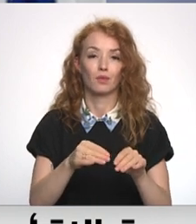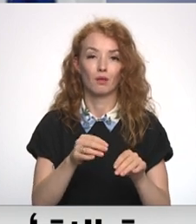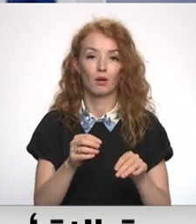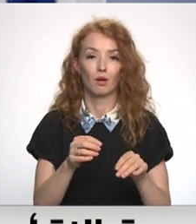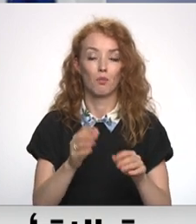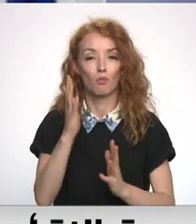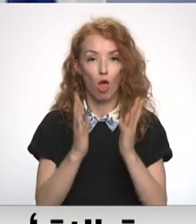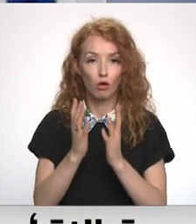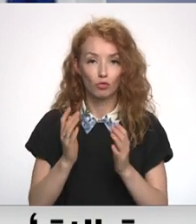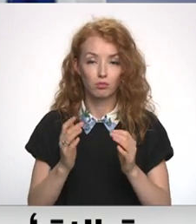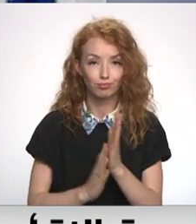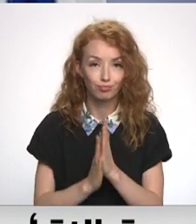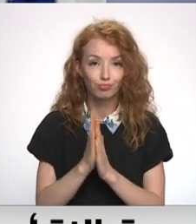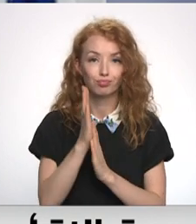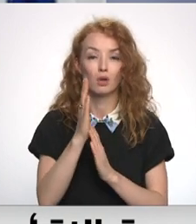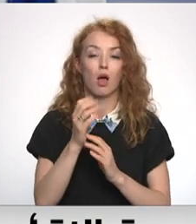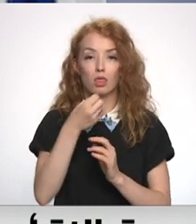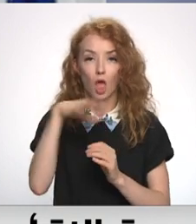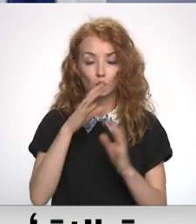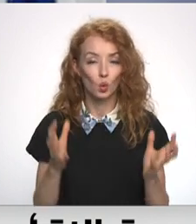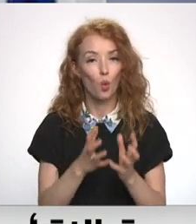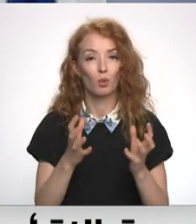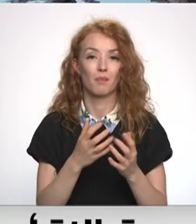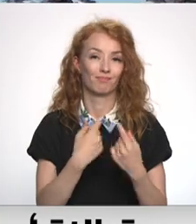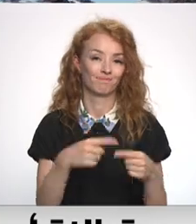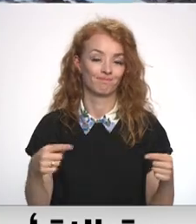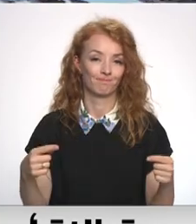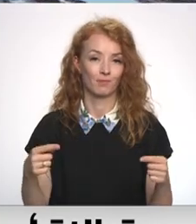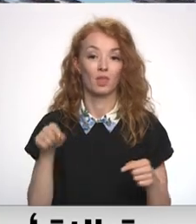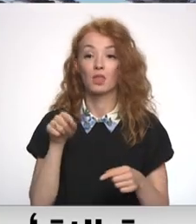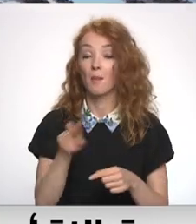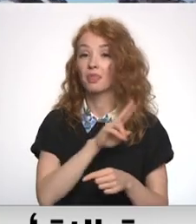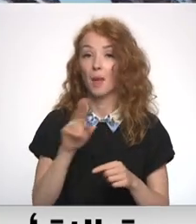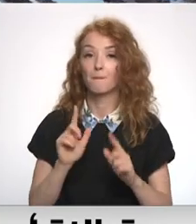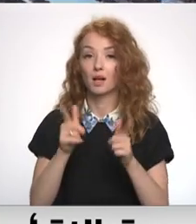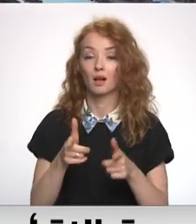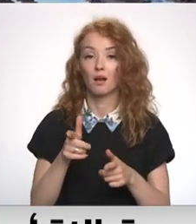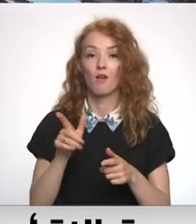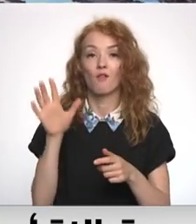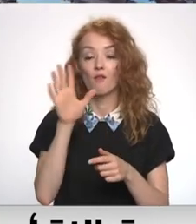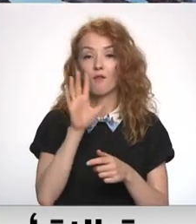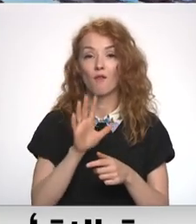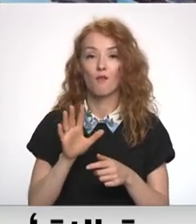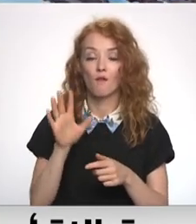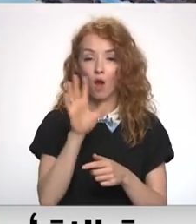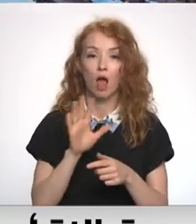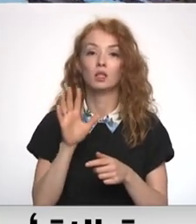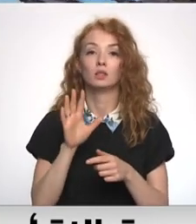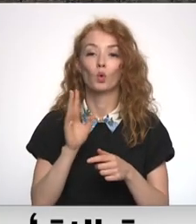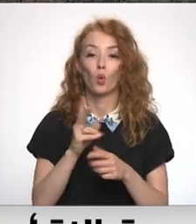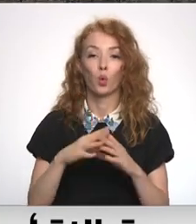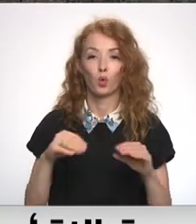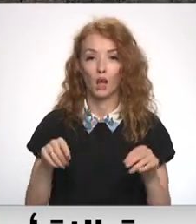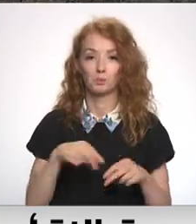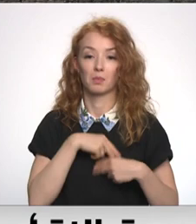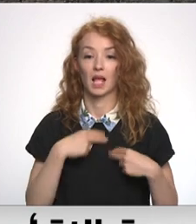izmantošanā, mežu audzēšanā, dārzkopībā un tam līdzīgi. Tam nepiekrīt Latvijas Nacionālā kūdras biedrība. Kūdras ieguva